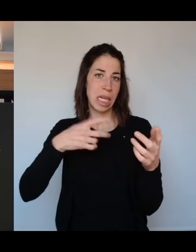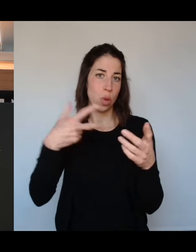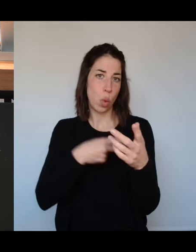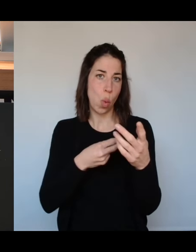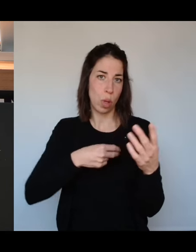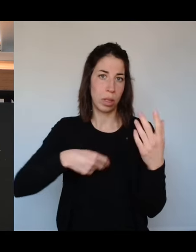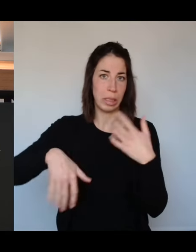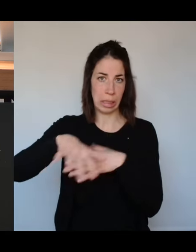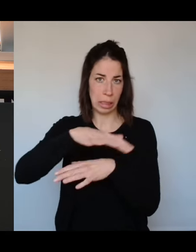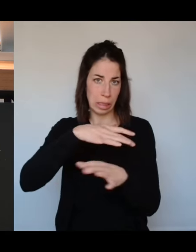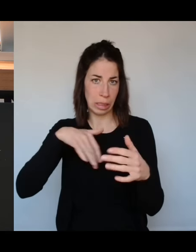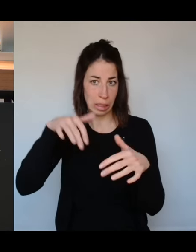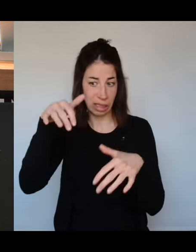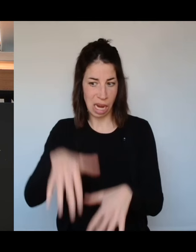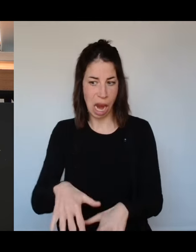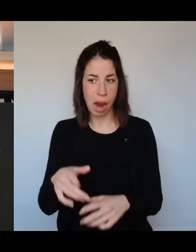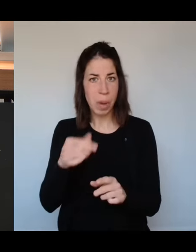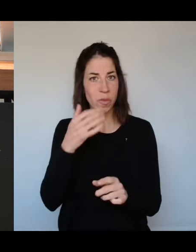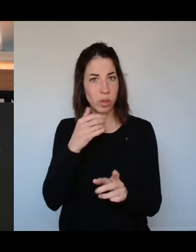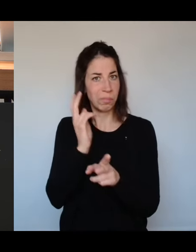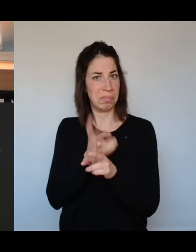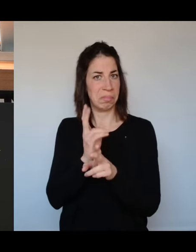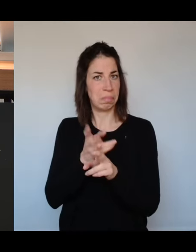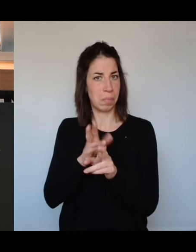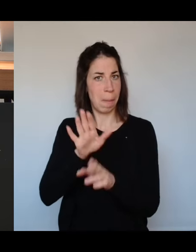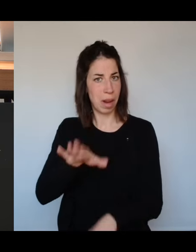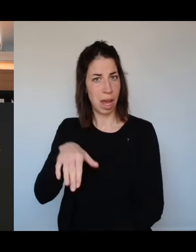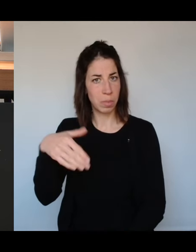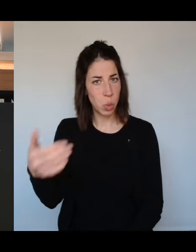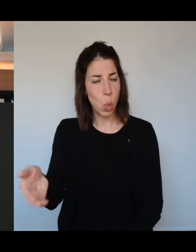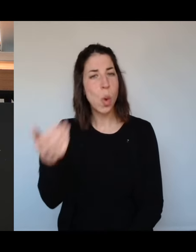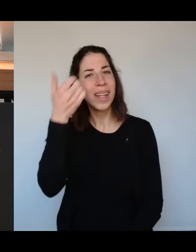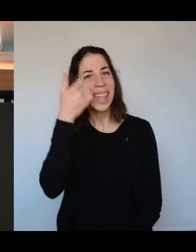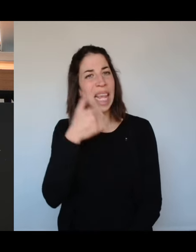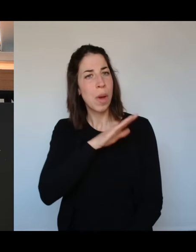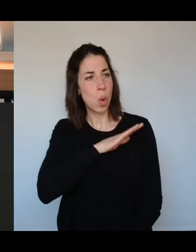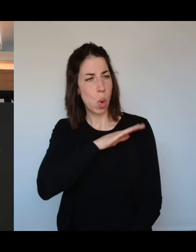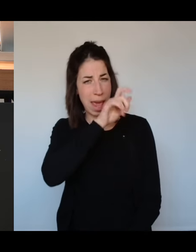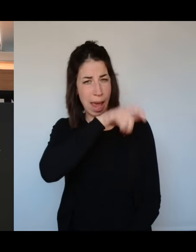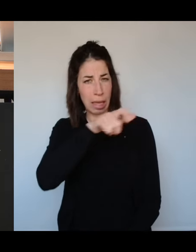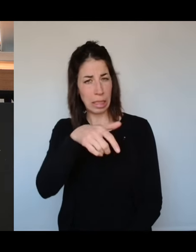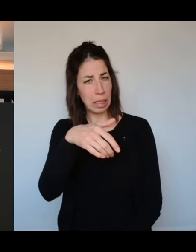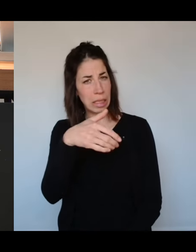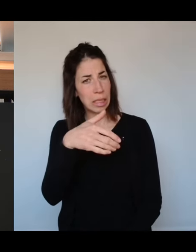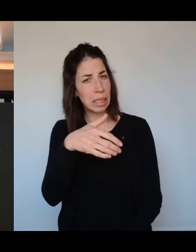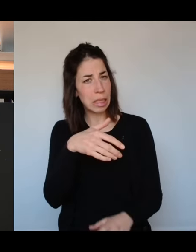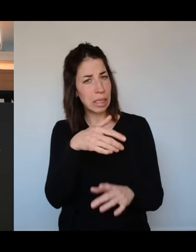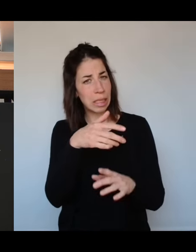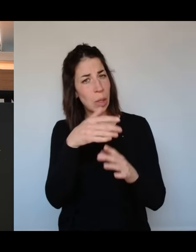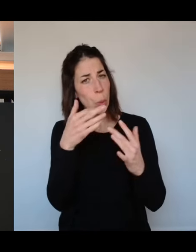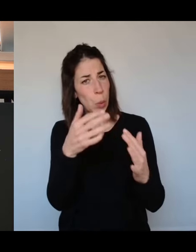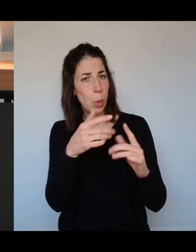Linken, sind denn diese Verhältnisse für Sie erstrebenswert?